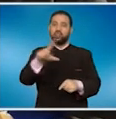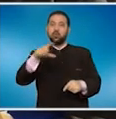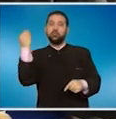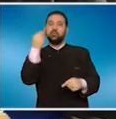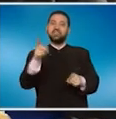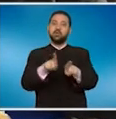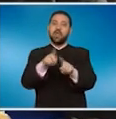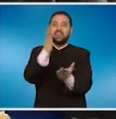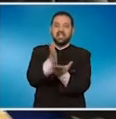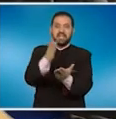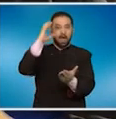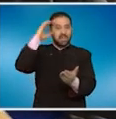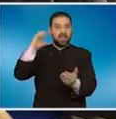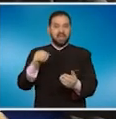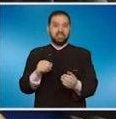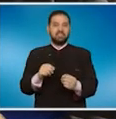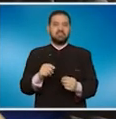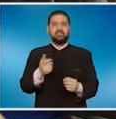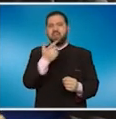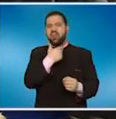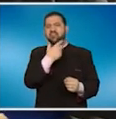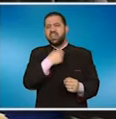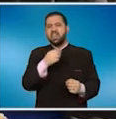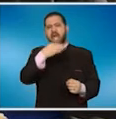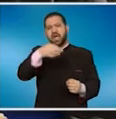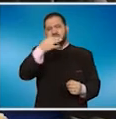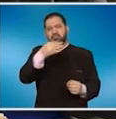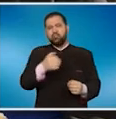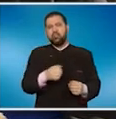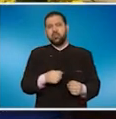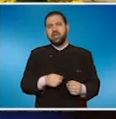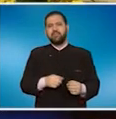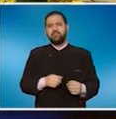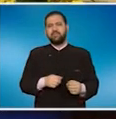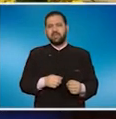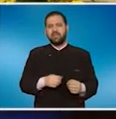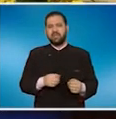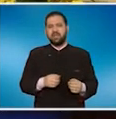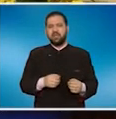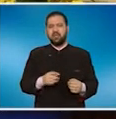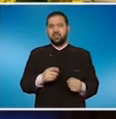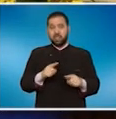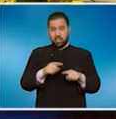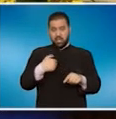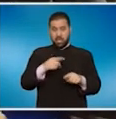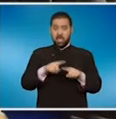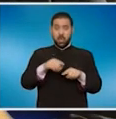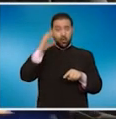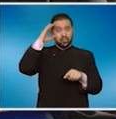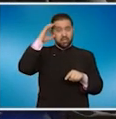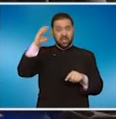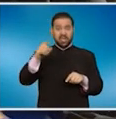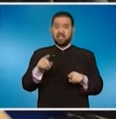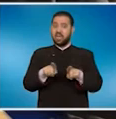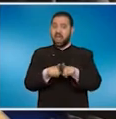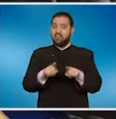și cu dreapta credință. Știți vechea zicere din limba latină, lex credendi, lex orandi, adică ceea ce credem